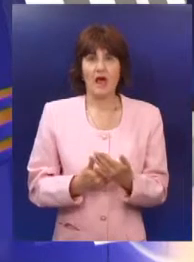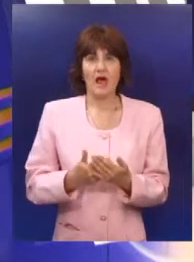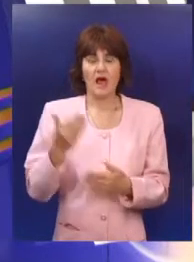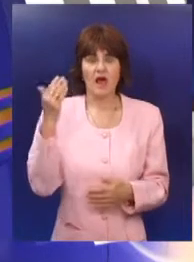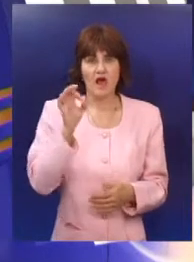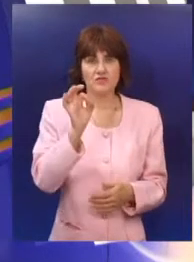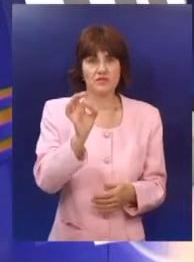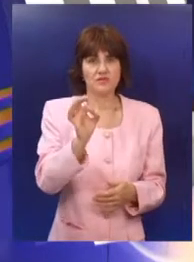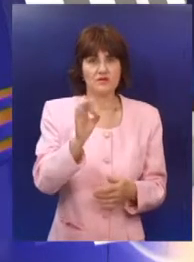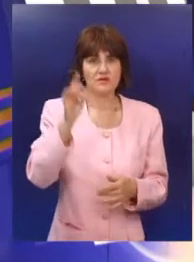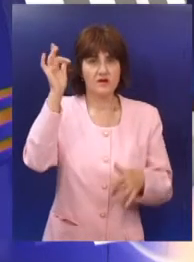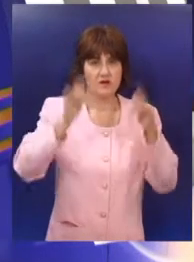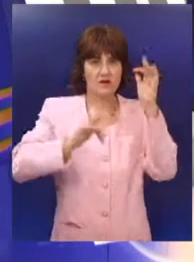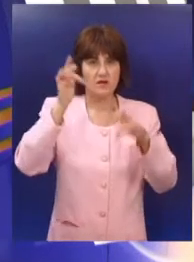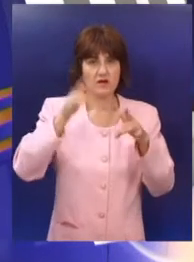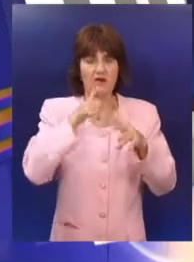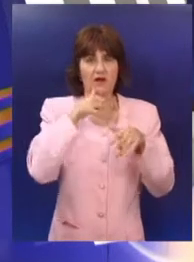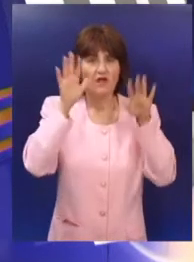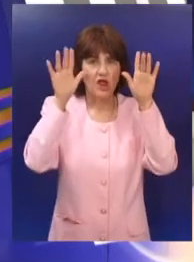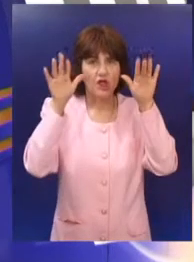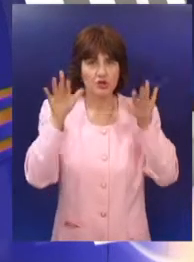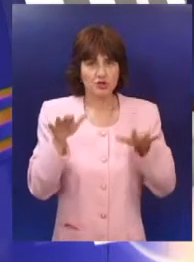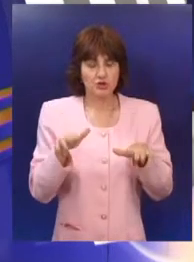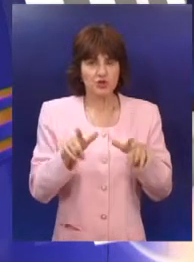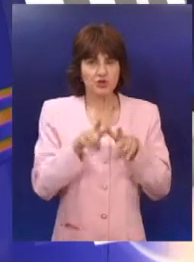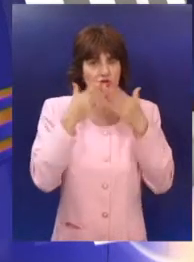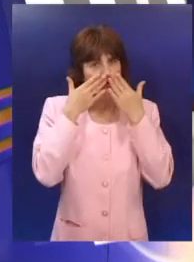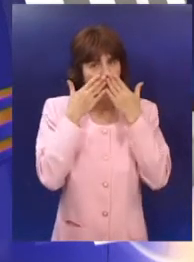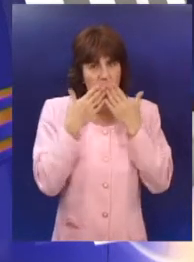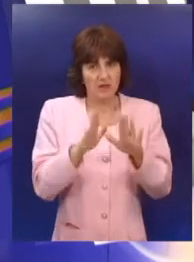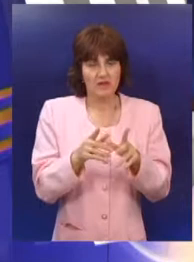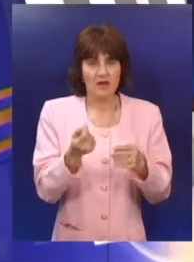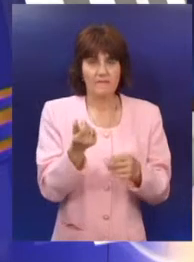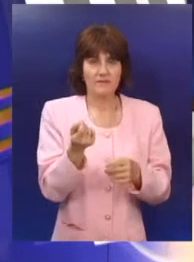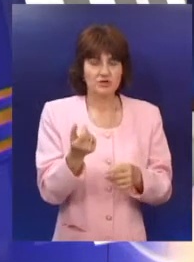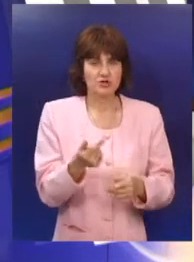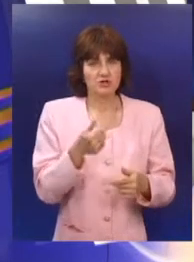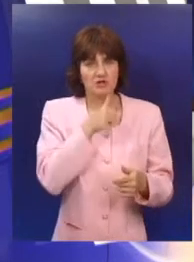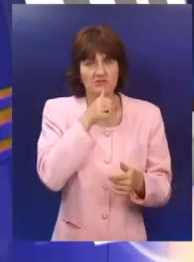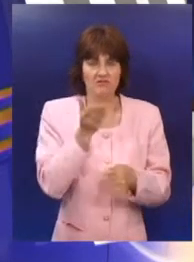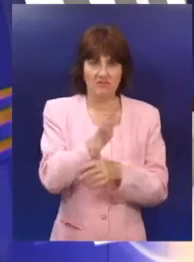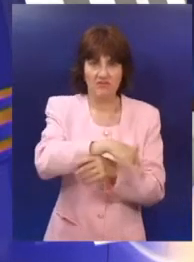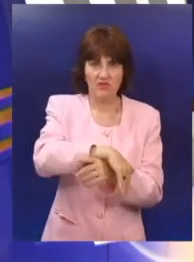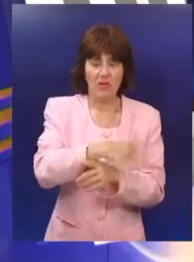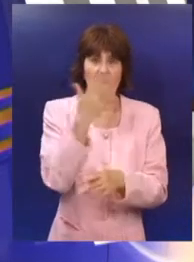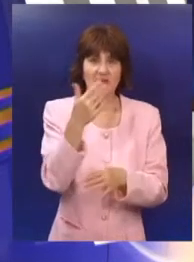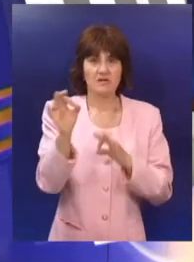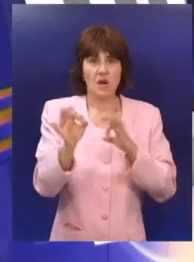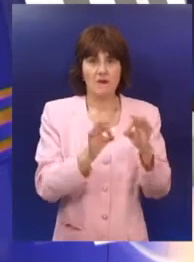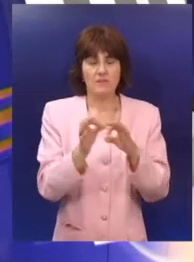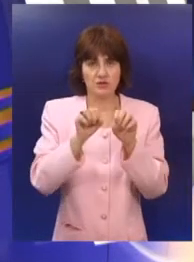Grad veličine oraha padao je na teritoriji Subotice, a štete na pojedinim parcelama pod pšenicom procenjuju se na više od